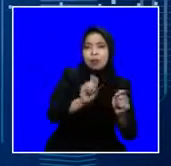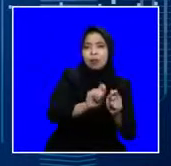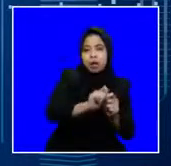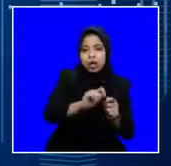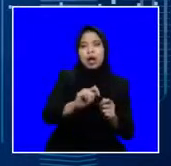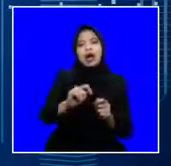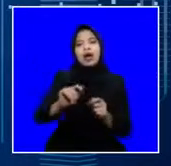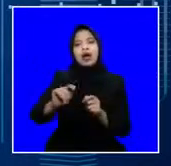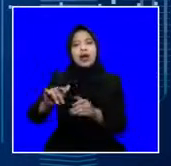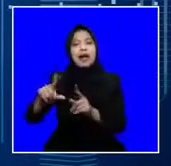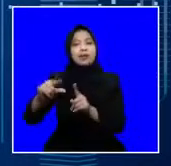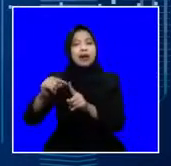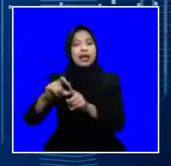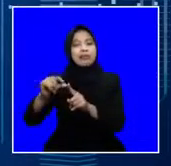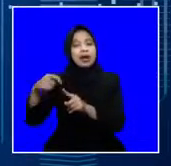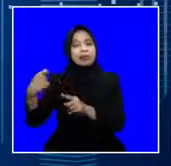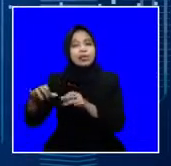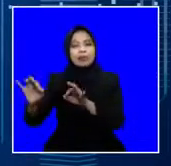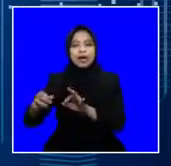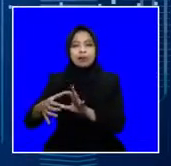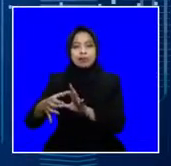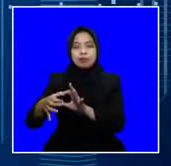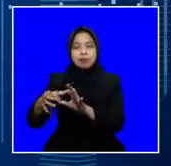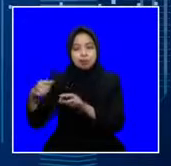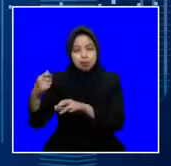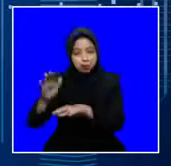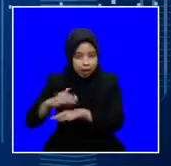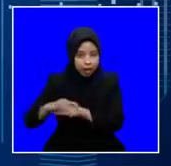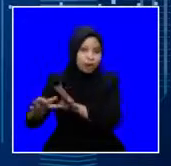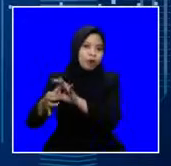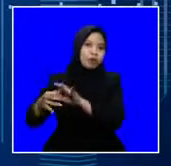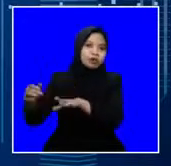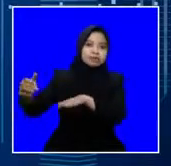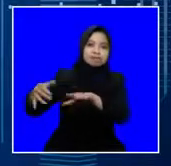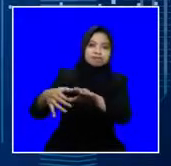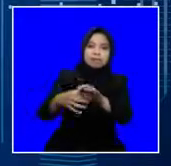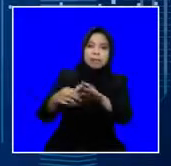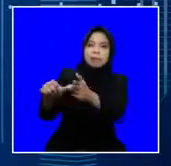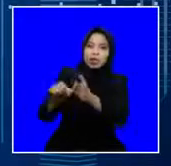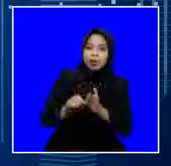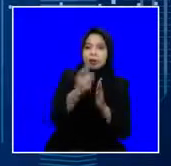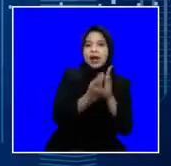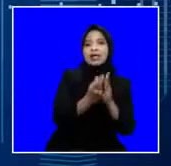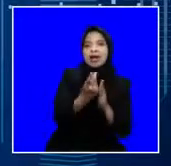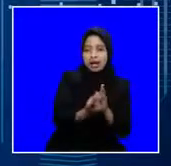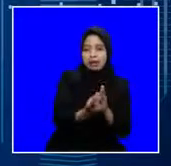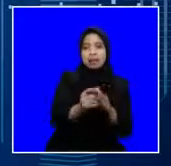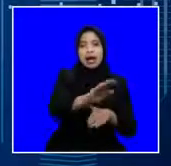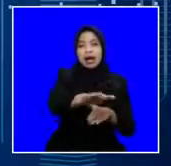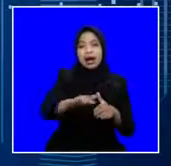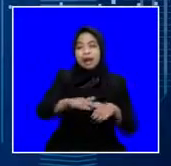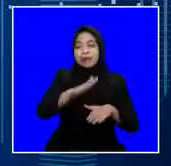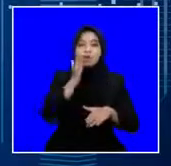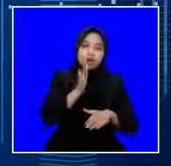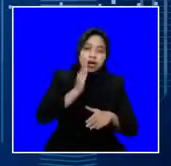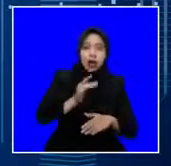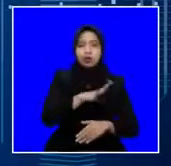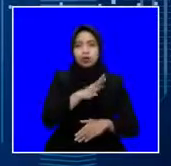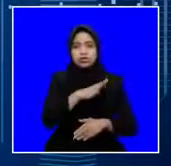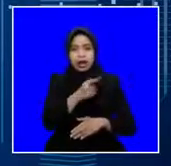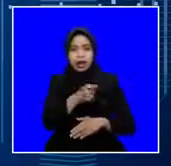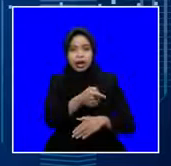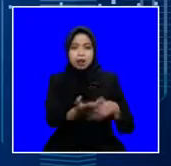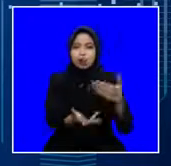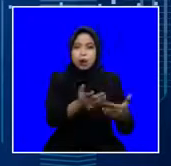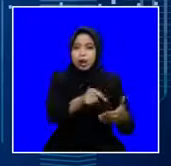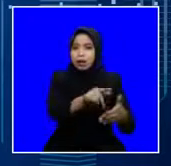mendanai program-program yang lebih pendek, 3 bulan, 6 bulan. Dan jumlah anak-anak pemuda-pemuda kita maupun dosen-dosen yang